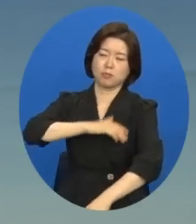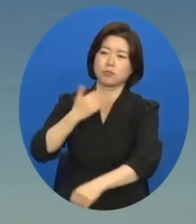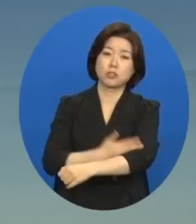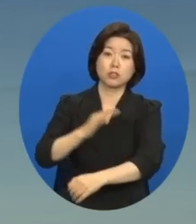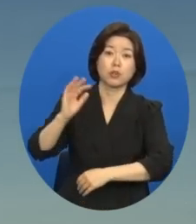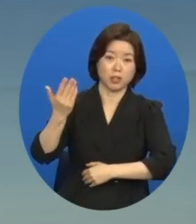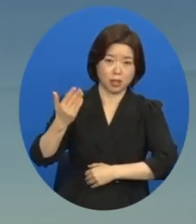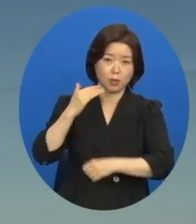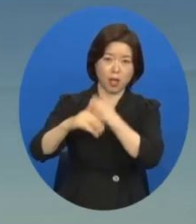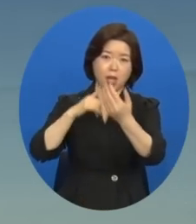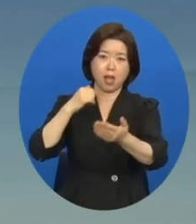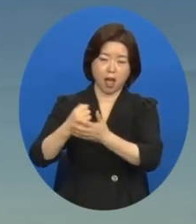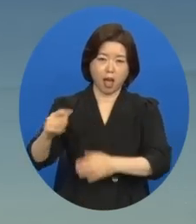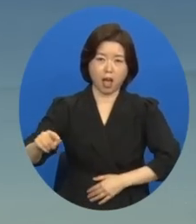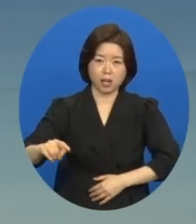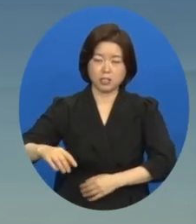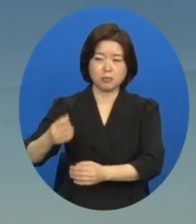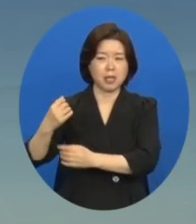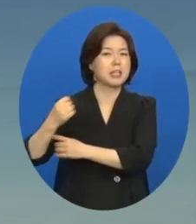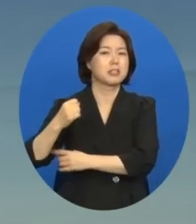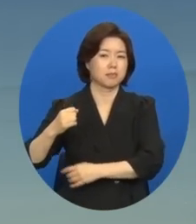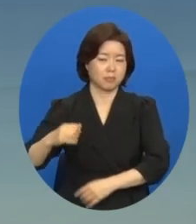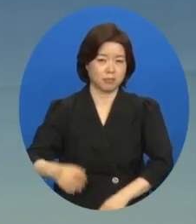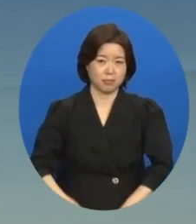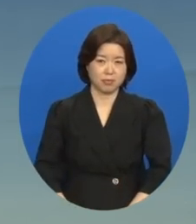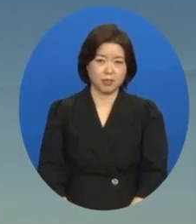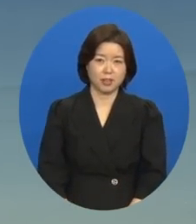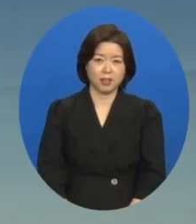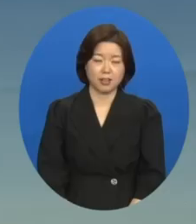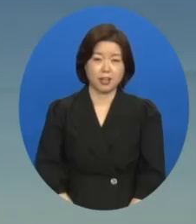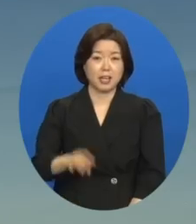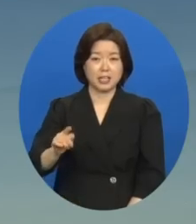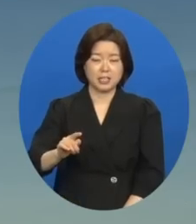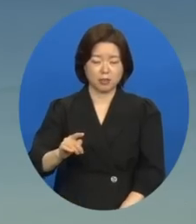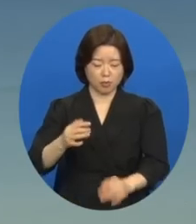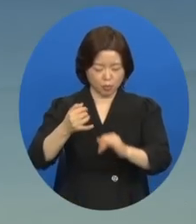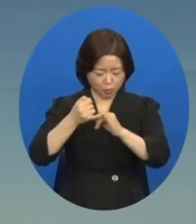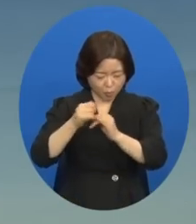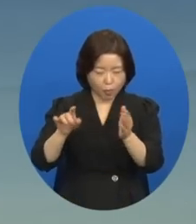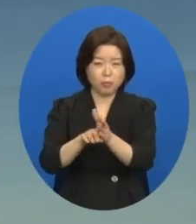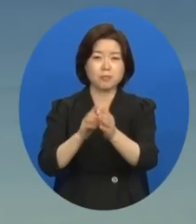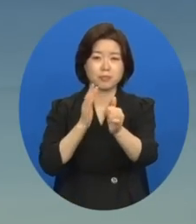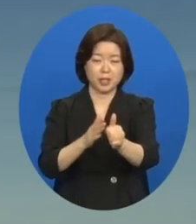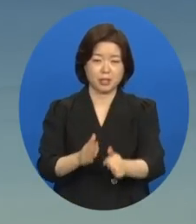능력이자 하나님의 무기예요. 여러분 이 사실 믿으셔야 합니다.